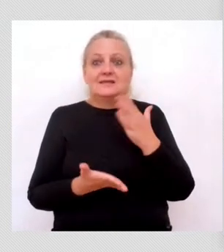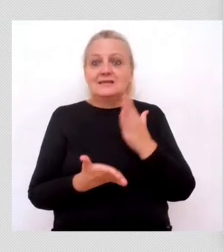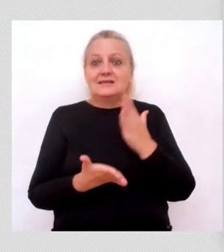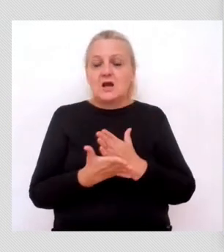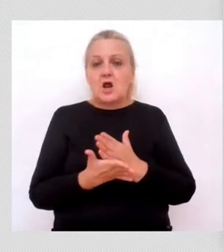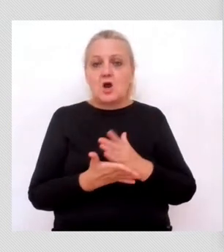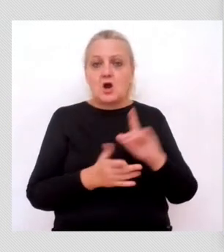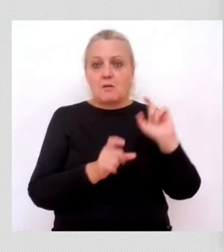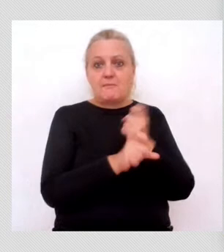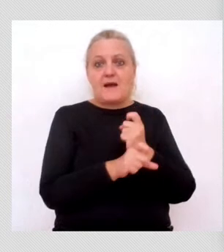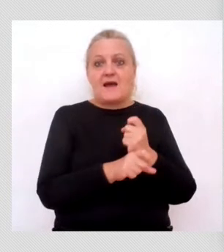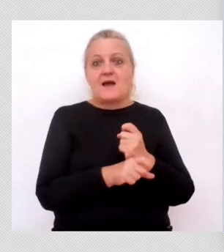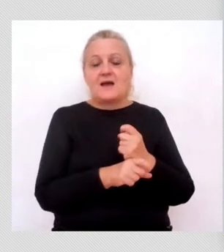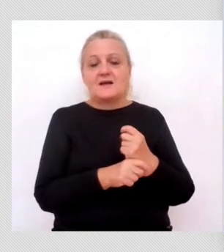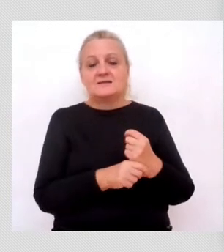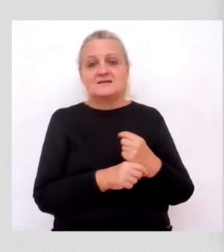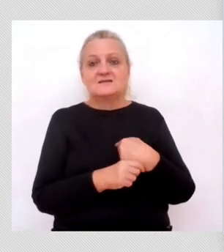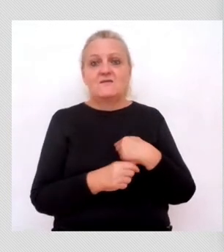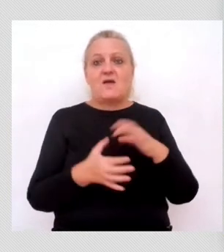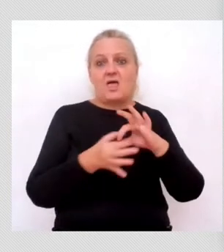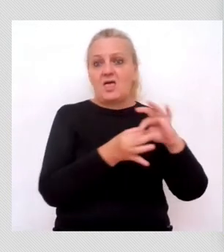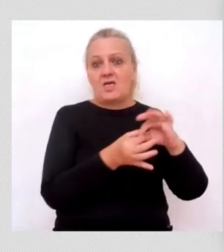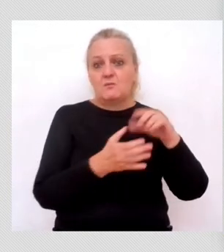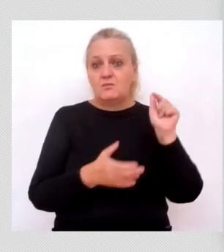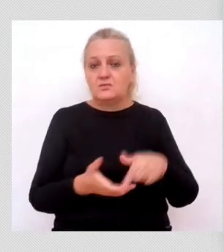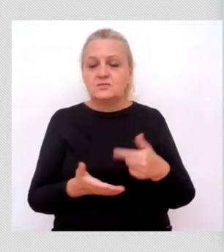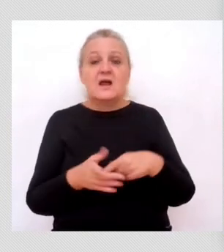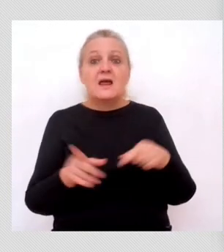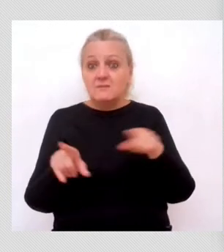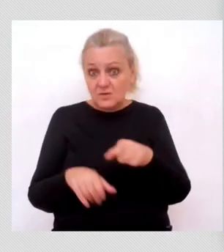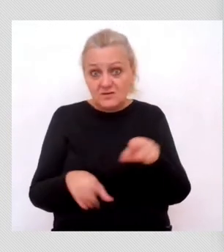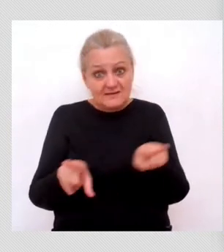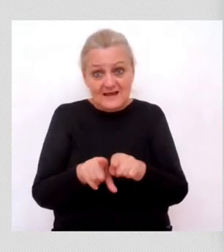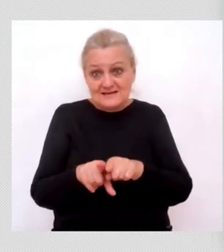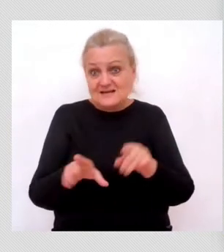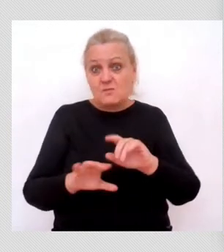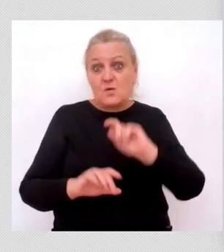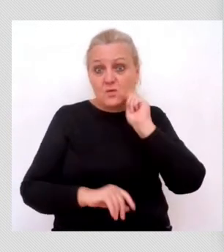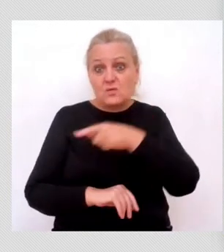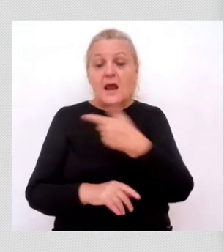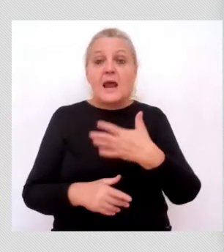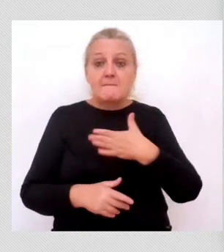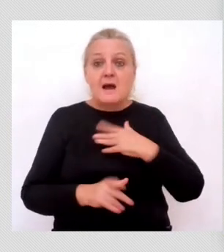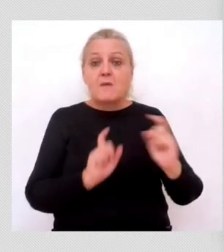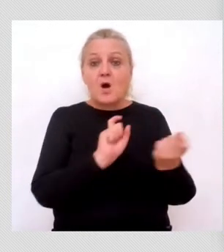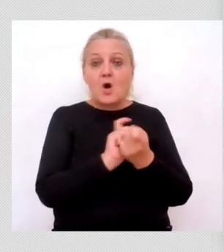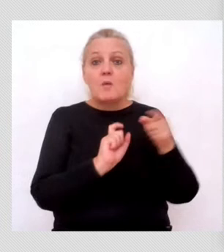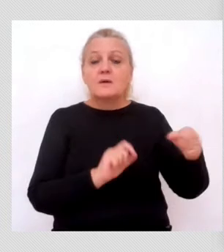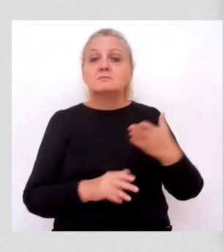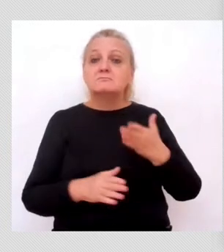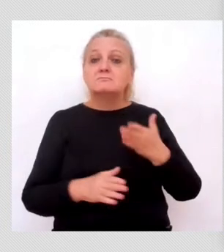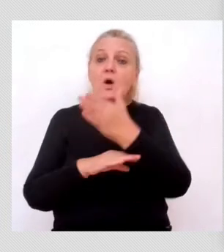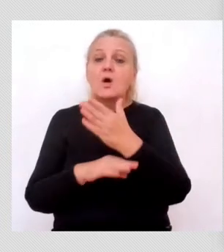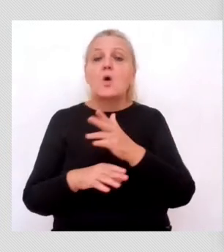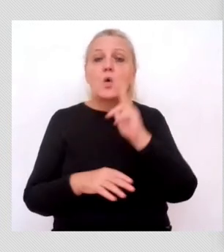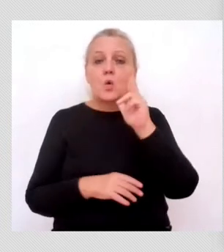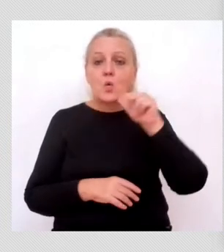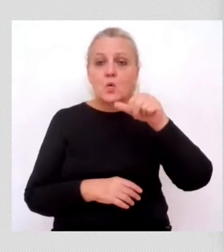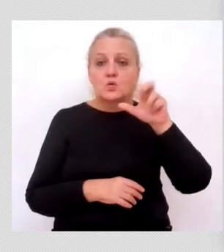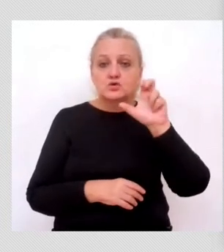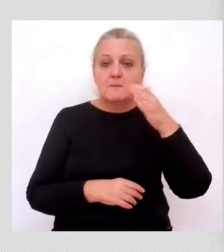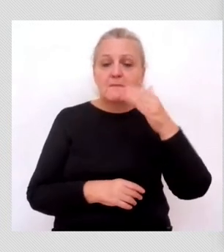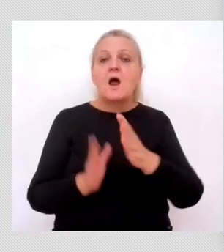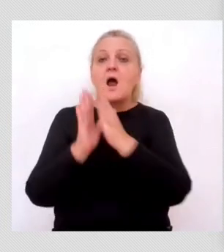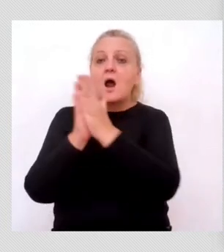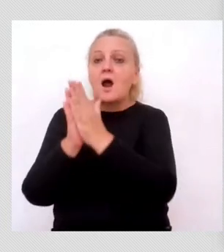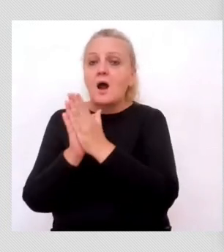państwa, jeśli chodzi o swoje finansowanie, bo będzie to, co było na Ukrainie. Ja miałem opozycję, która szła do Kuczmy i błagała go,